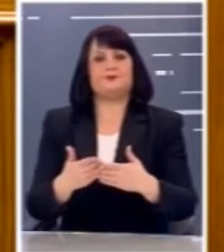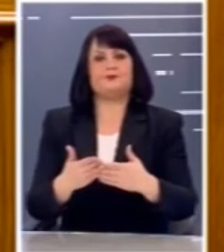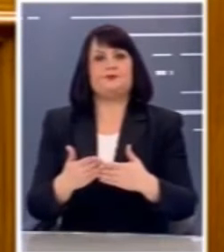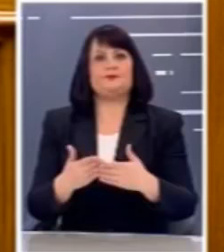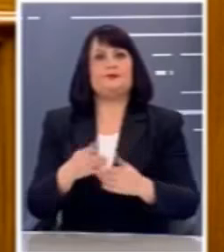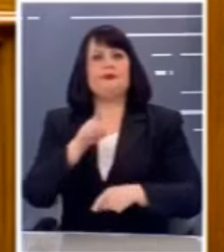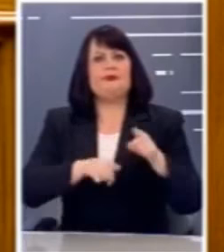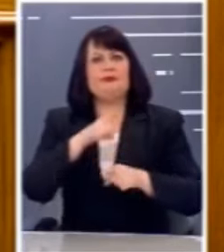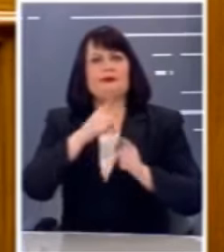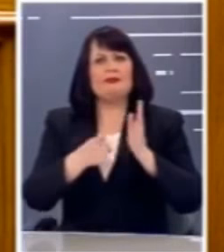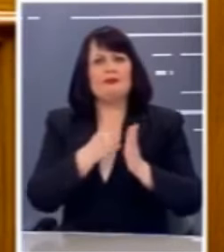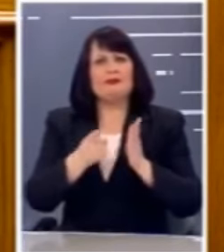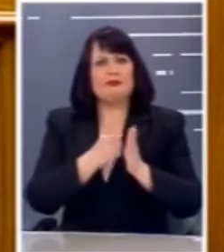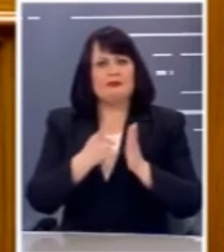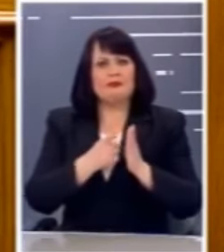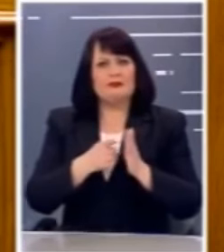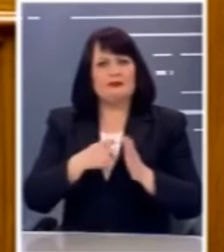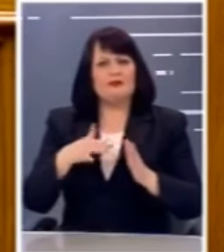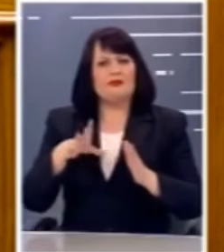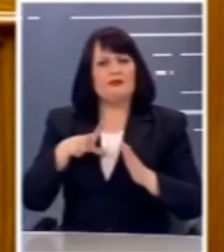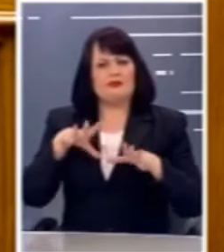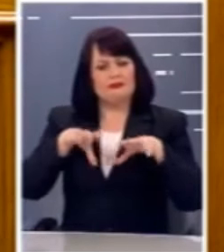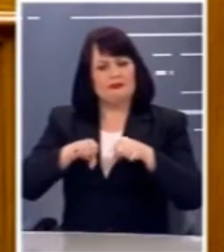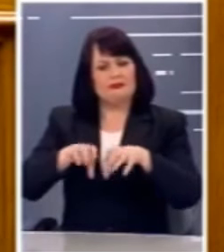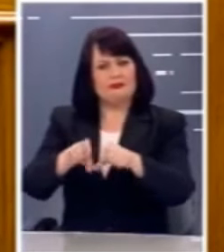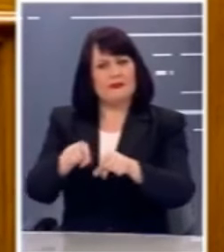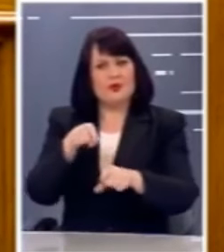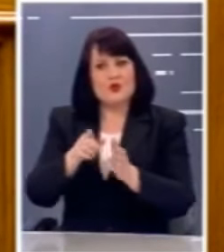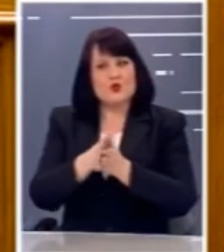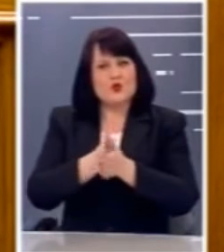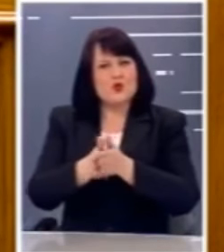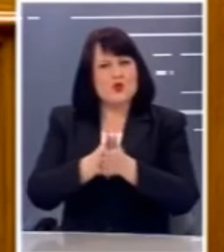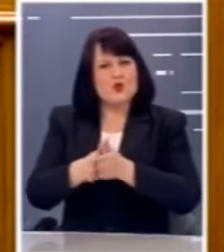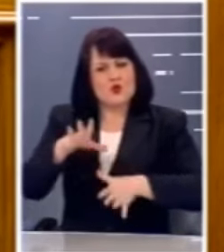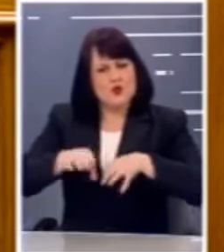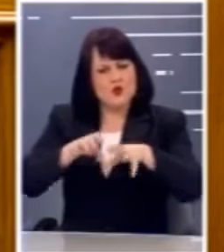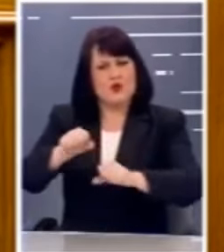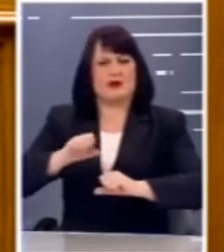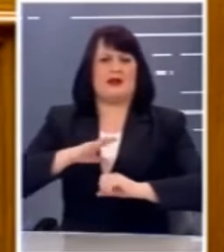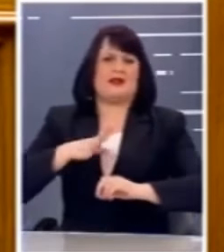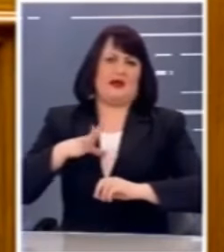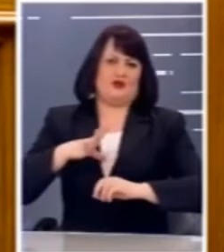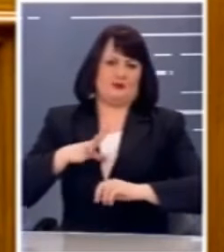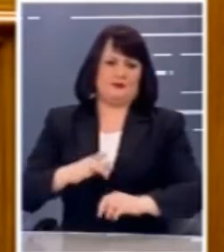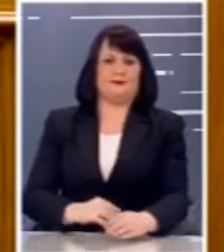της έρηδος για πολλές επεκτατικές αυτοκρατορίες και επιθετικούς στρατιλάτες.